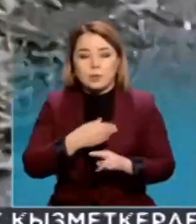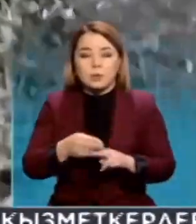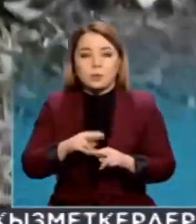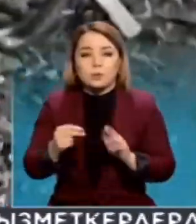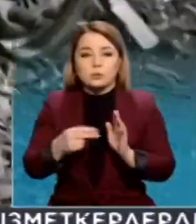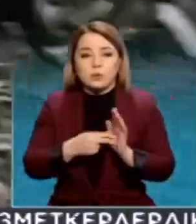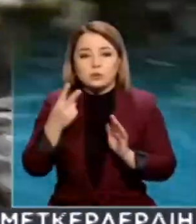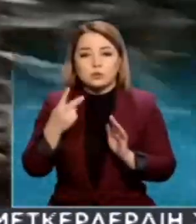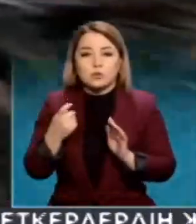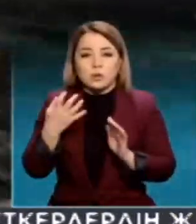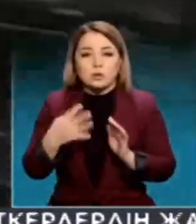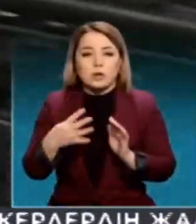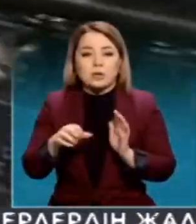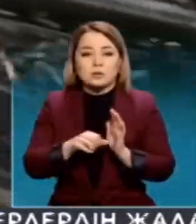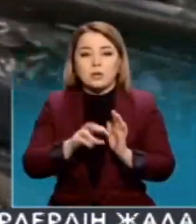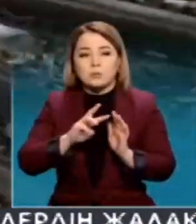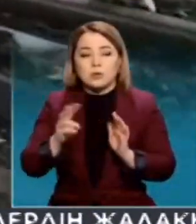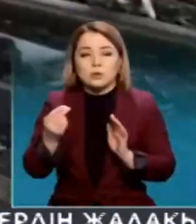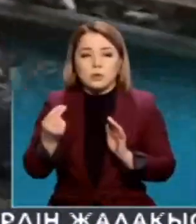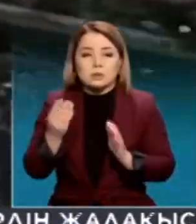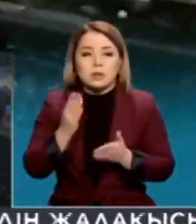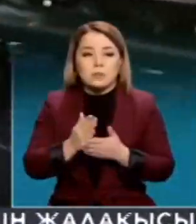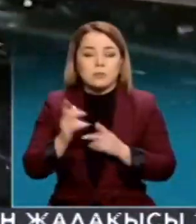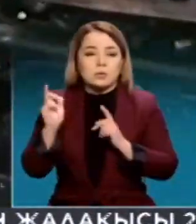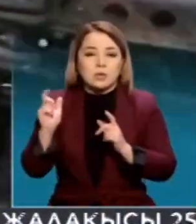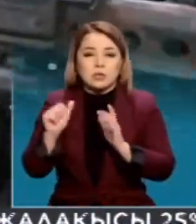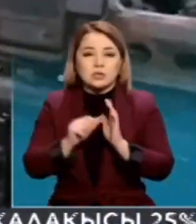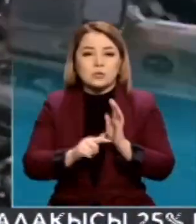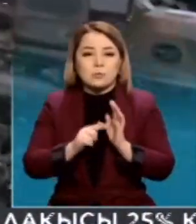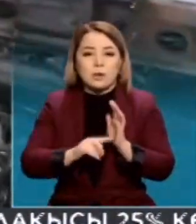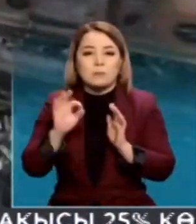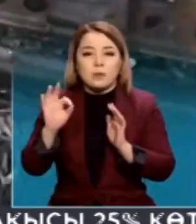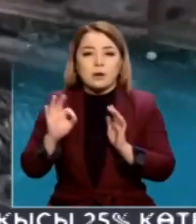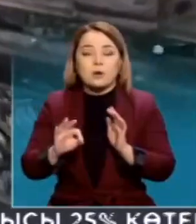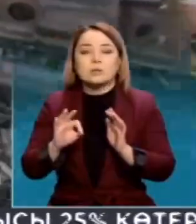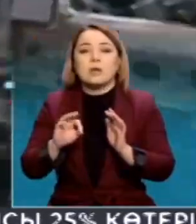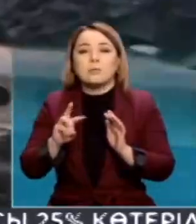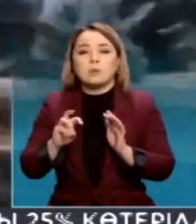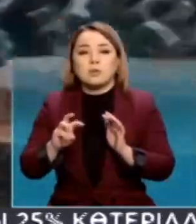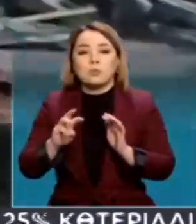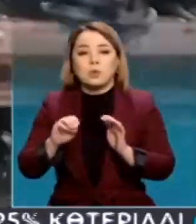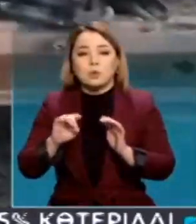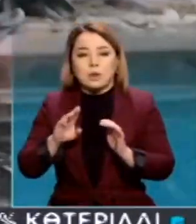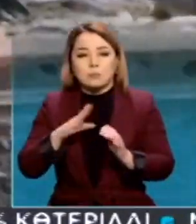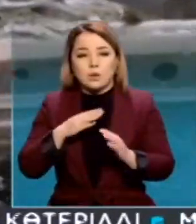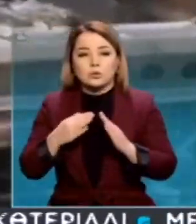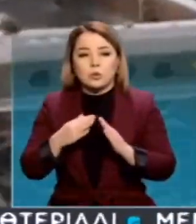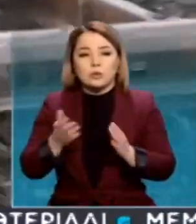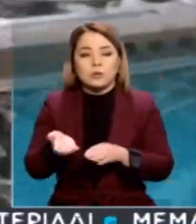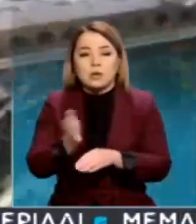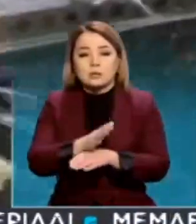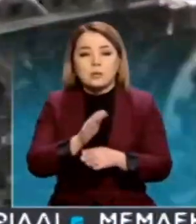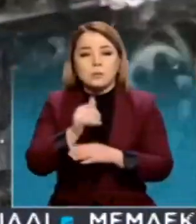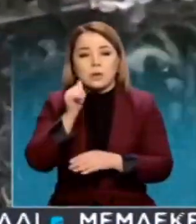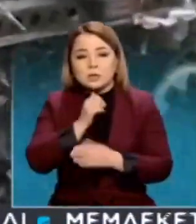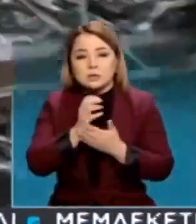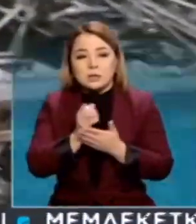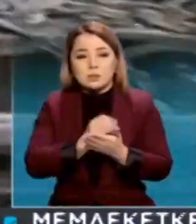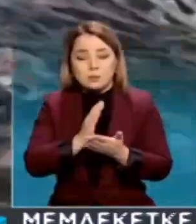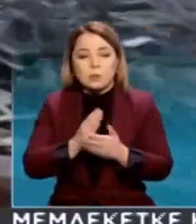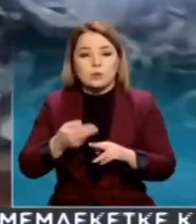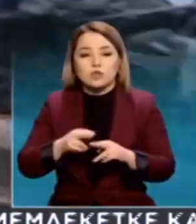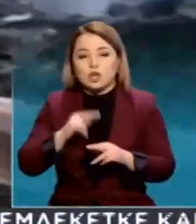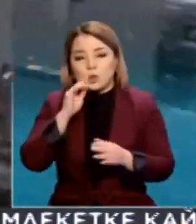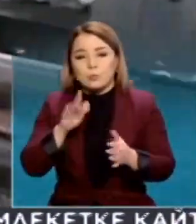құны 146 миллион теңге болатын жүктің 70%-ын Маржанбұлақ ауылындағы туысының үйіне түсіріп, жасырып қойған. Одан